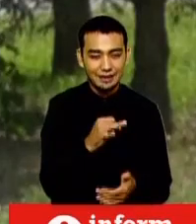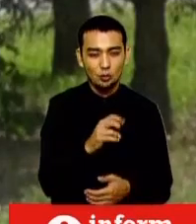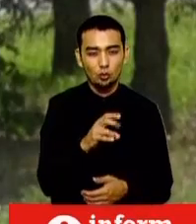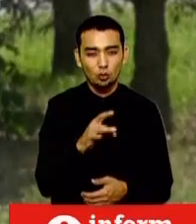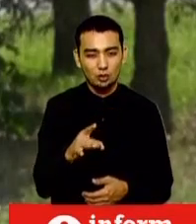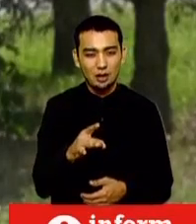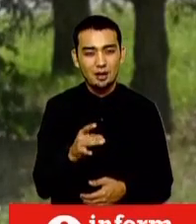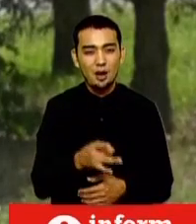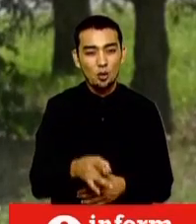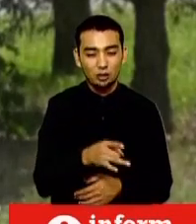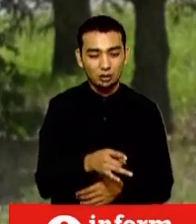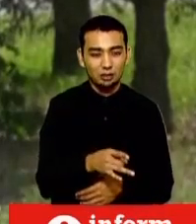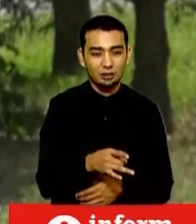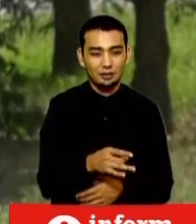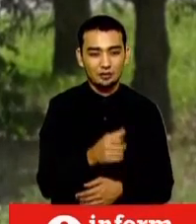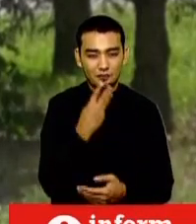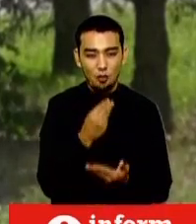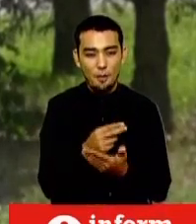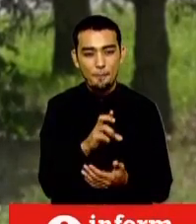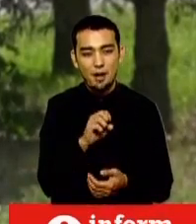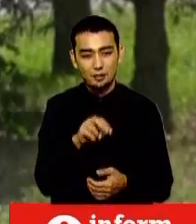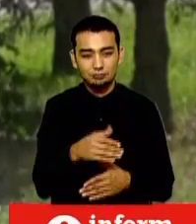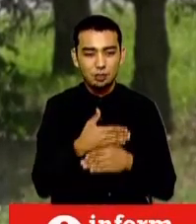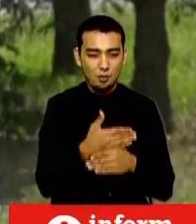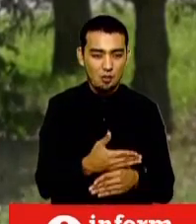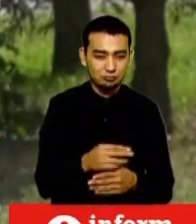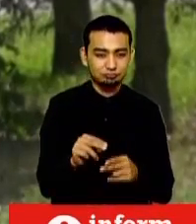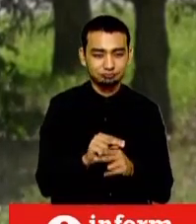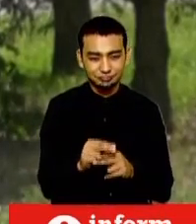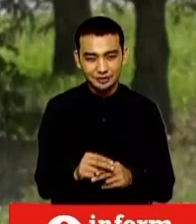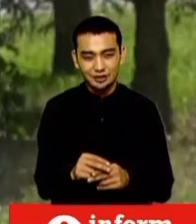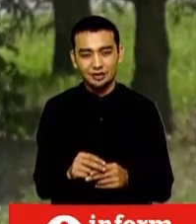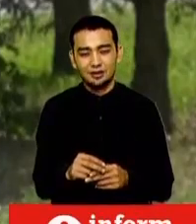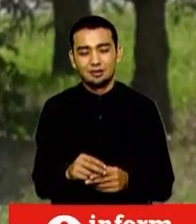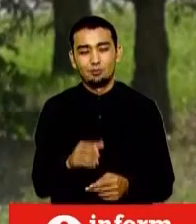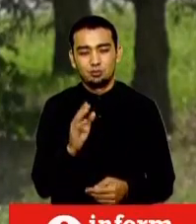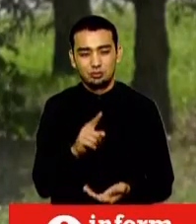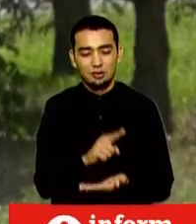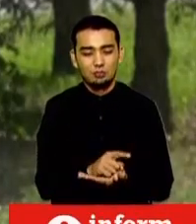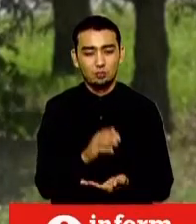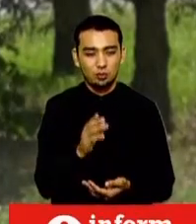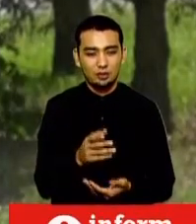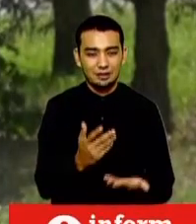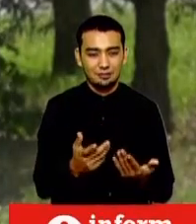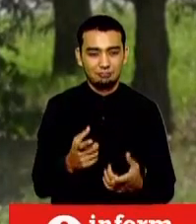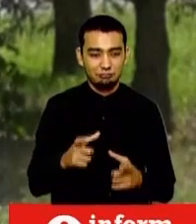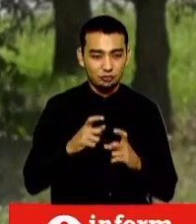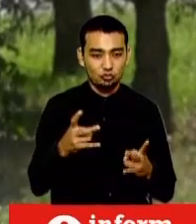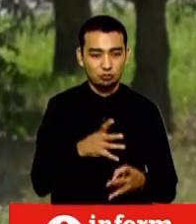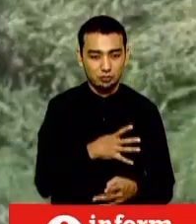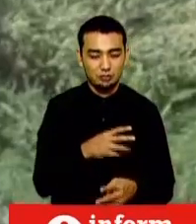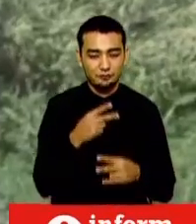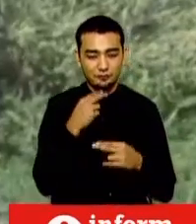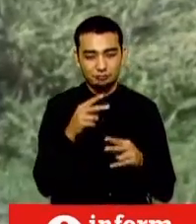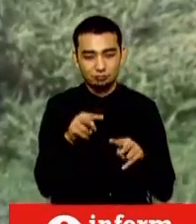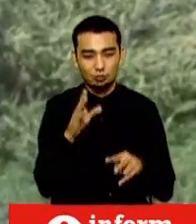ауданы өзінің балансына енді көмекін беріп, абаттандыру жұмыстарын жасап, соны қарайтын